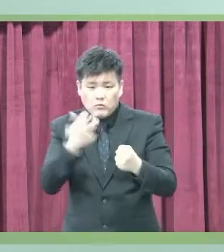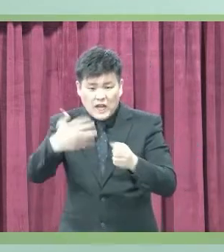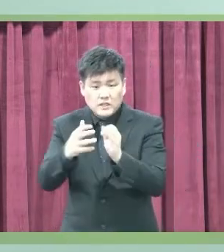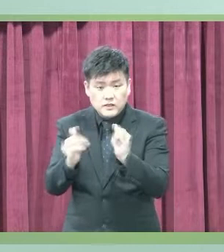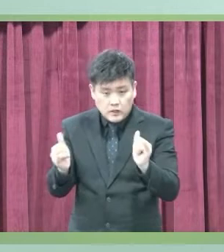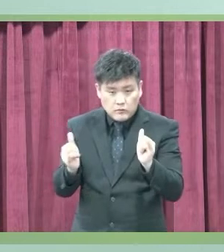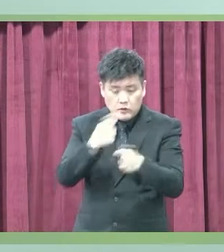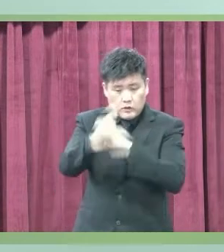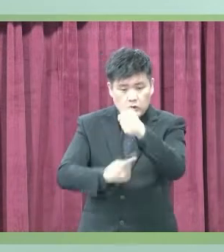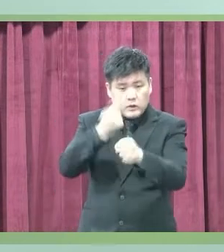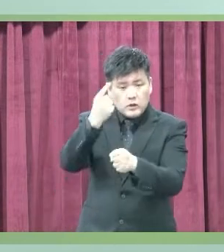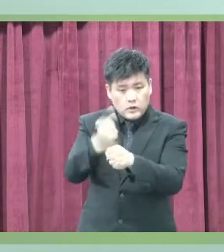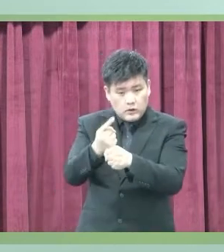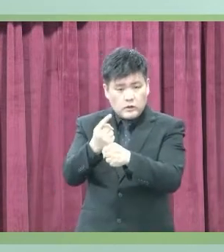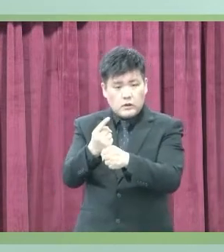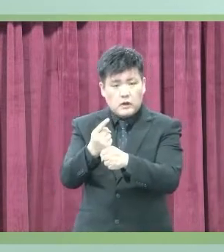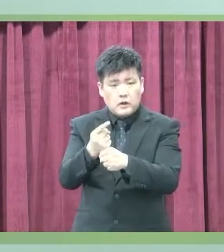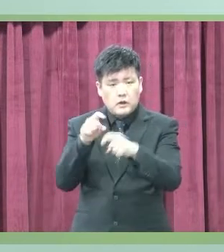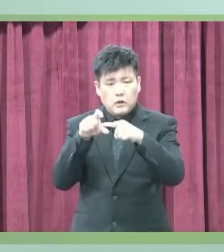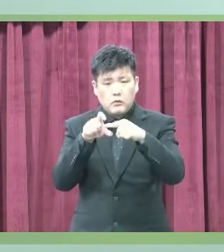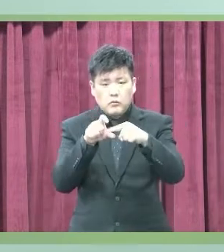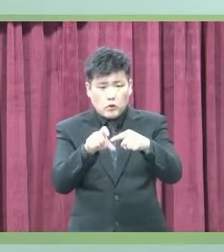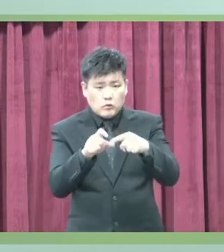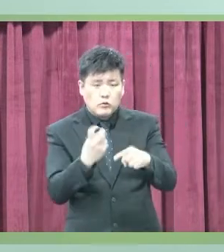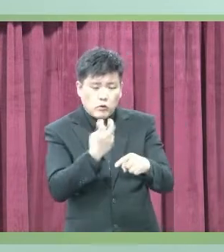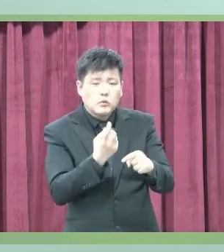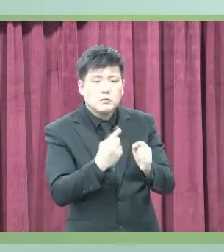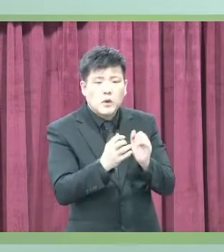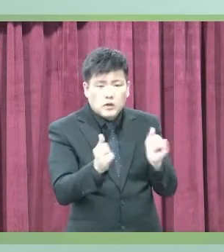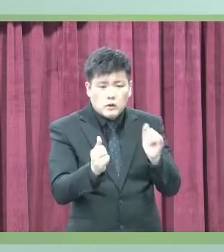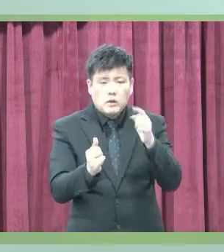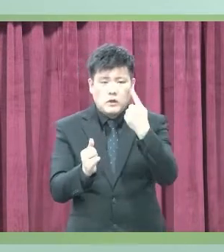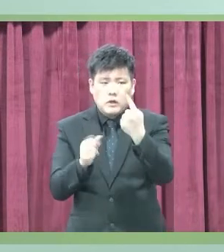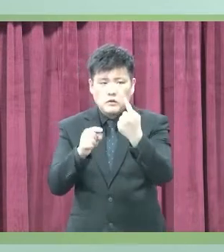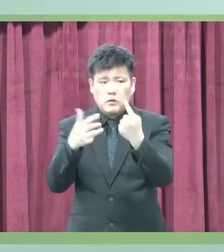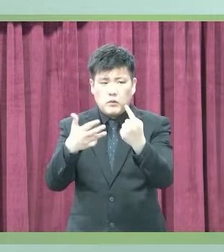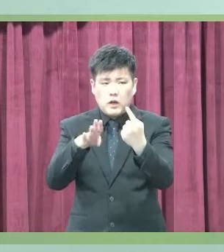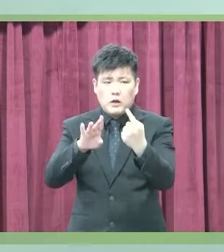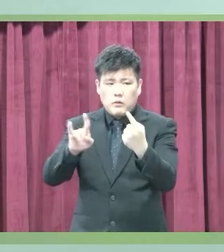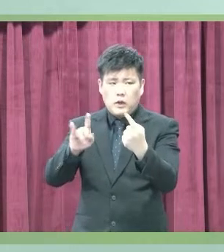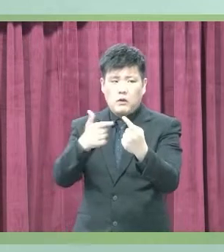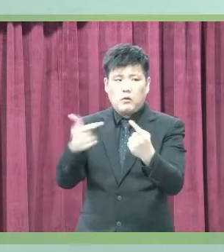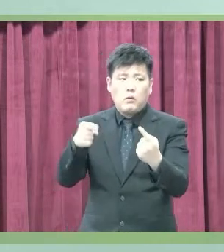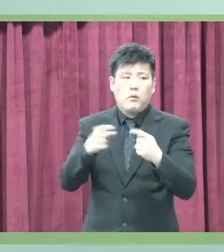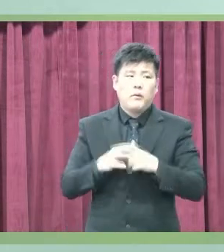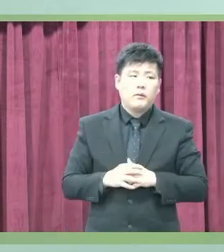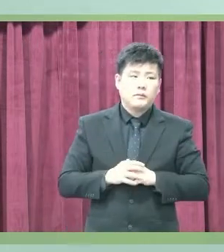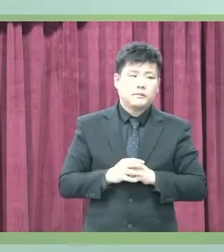1인당 연평균 입내원 일수는 검진 수검자보다 1.8배 높습니다. 입원의 경우 고령